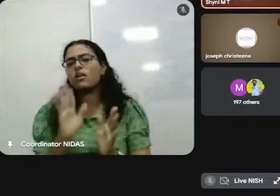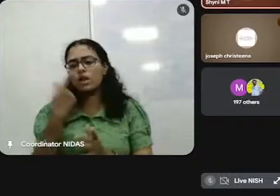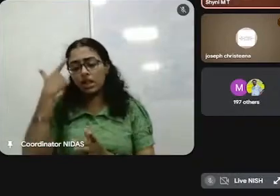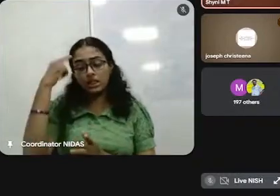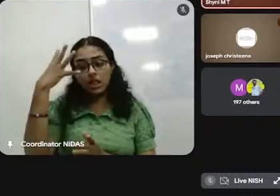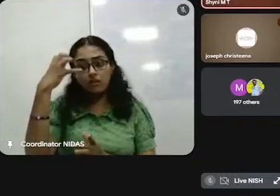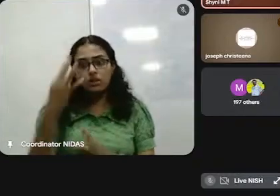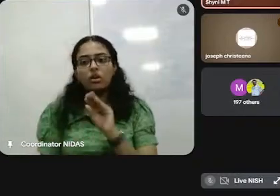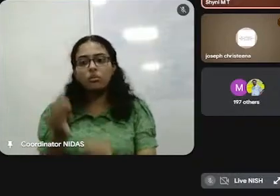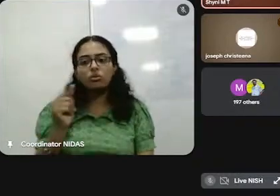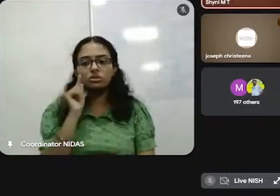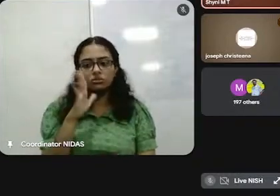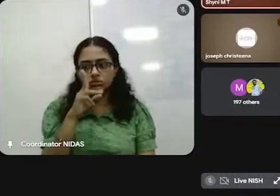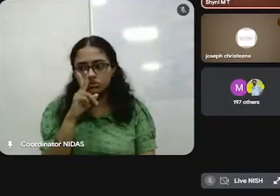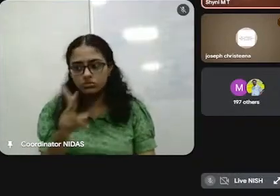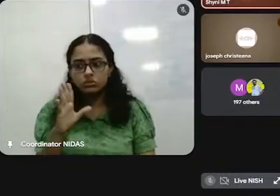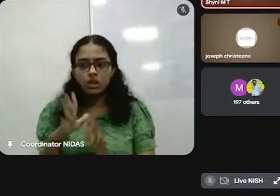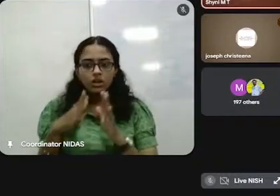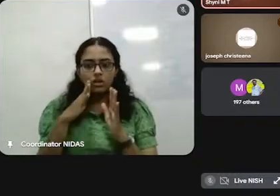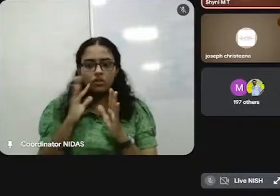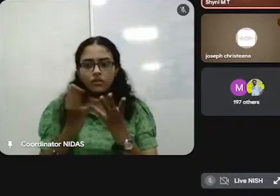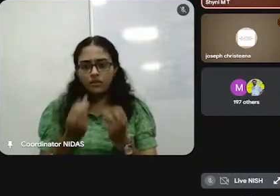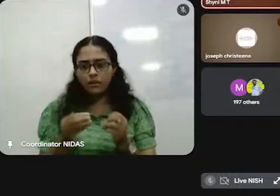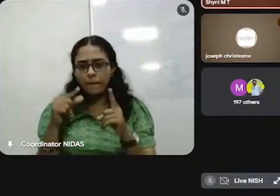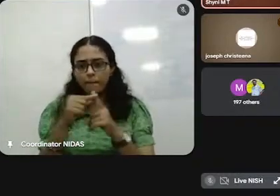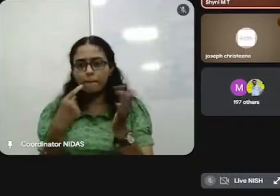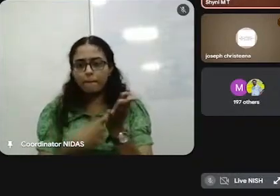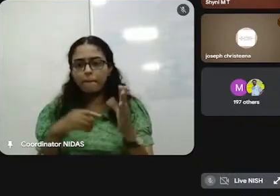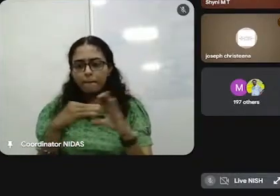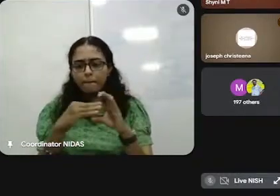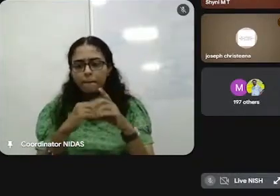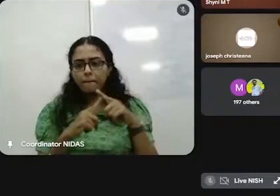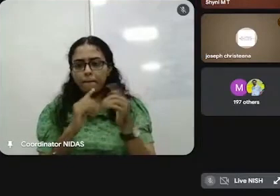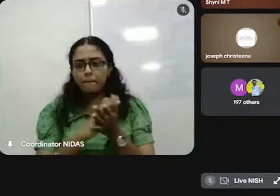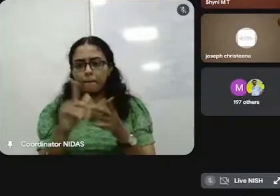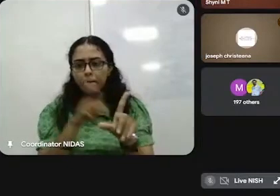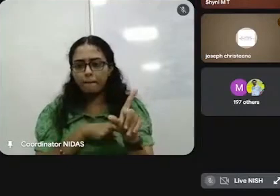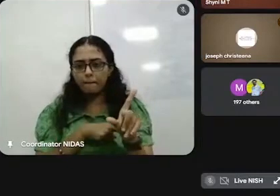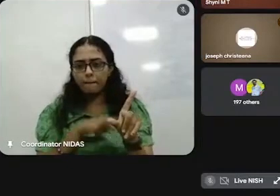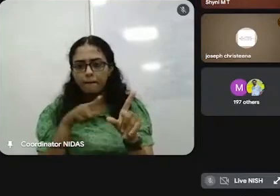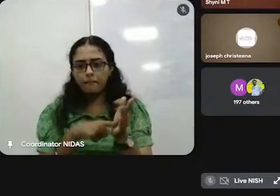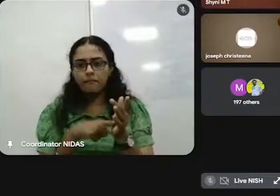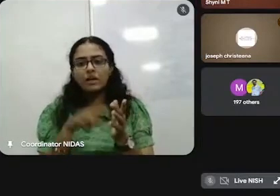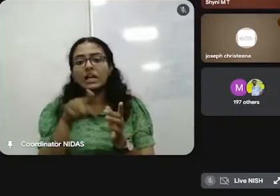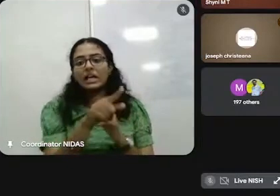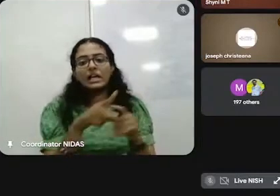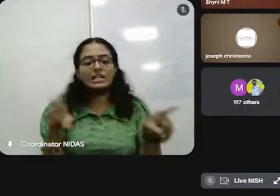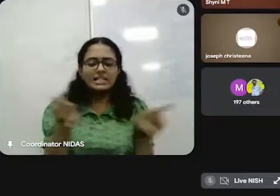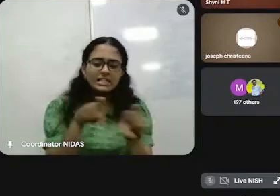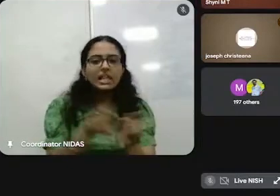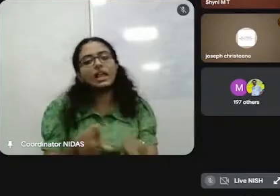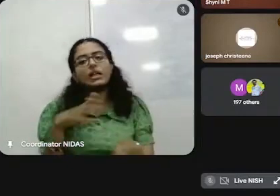പ്രിഡോമിനന്റ് ആയിട്ടുള്ള സിംറ്റം വരുന്നത്. പ്രീതി മാമിന് എന്തെങ്കിലും ആഡ് ചെയ്യാനുണ്ടോ? ഷൈനി മാം പറഞ്ഞത് തന്നെയാണ് എനിക്കും